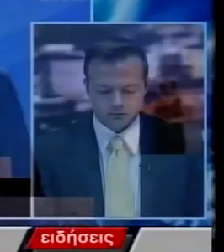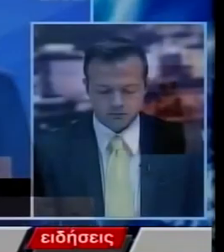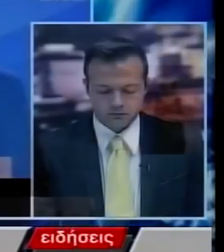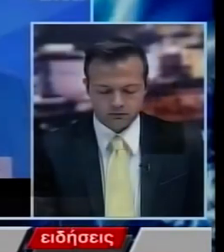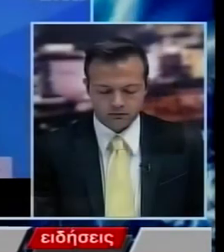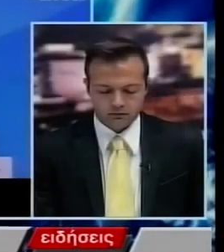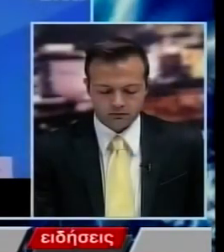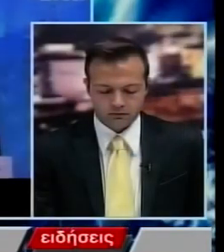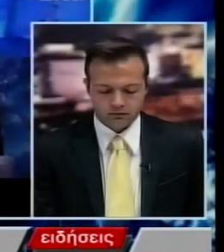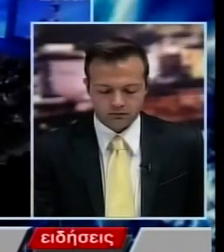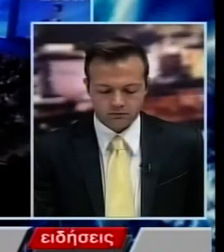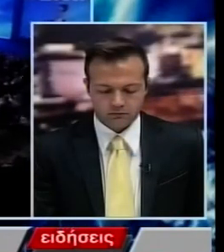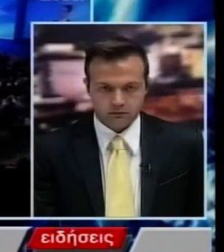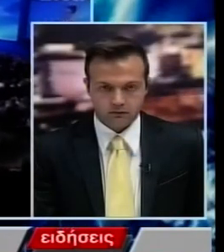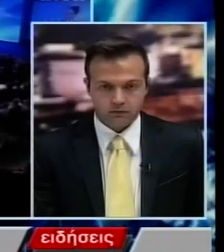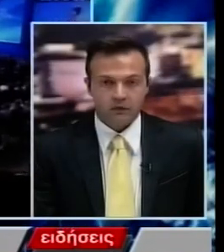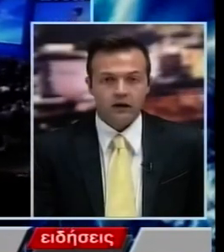μπροστά.